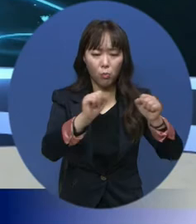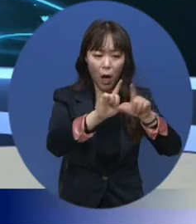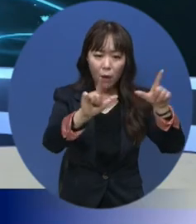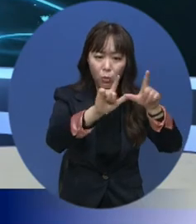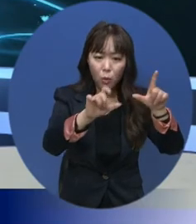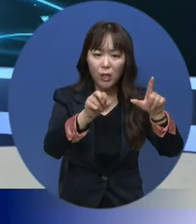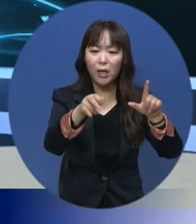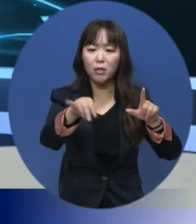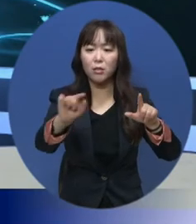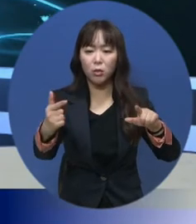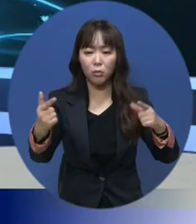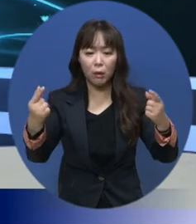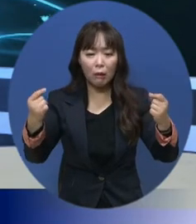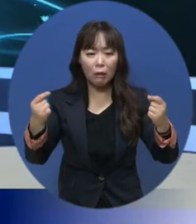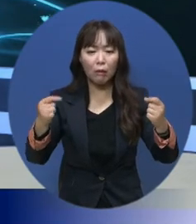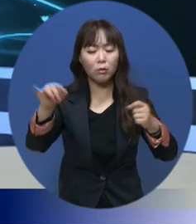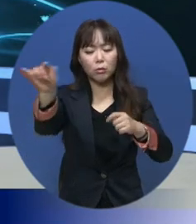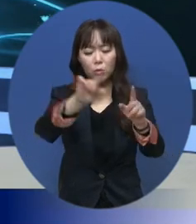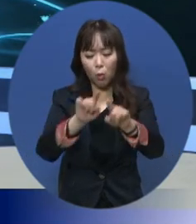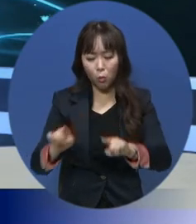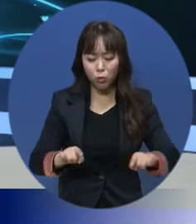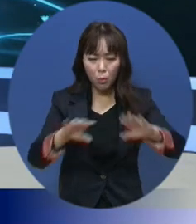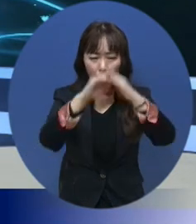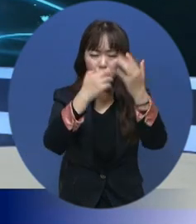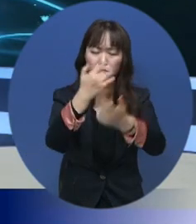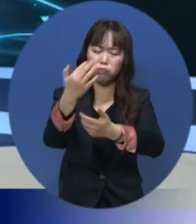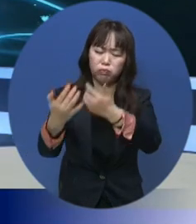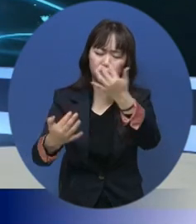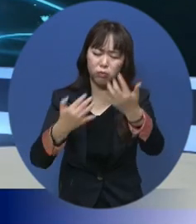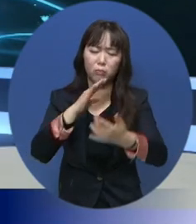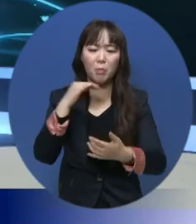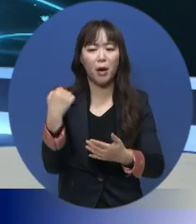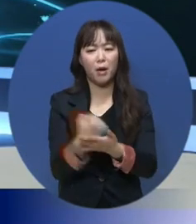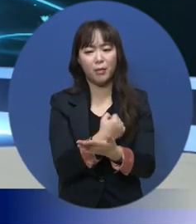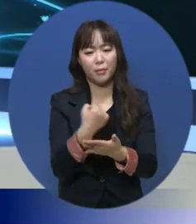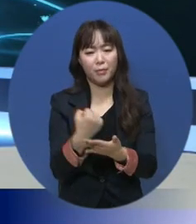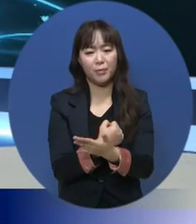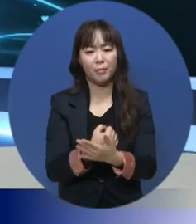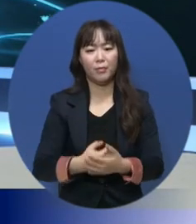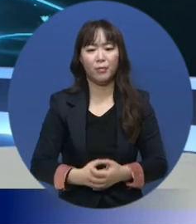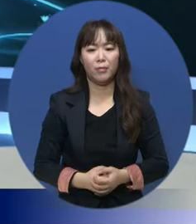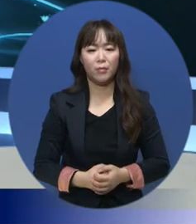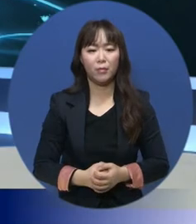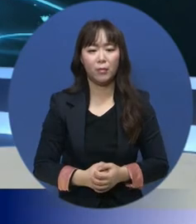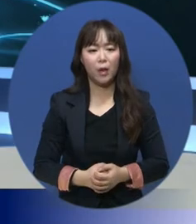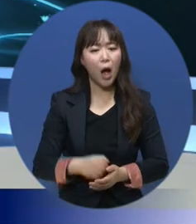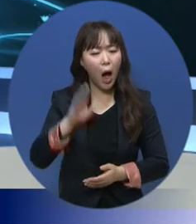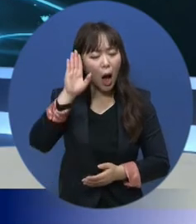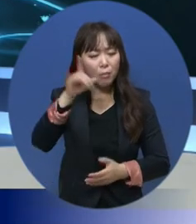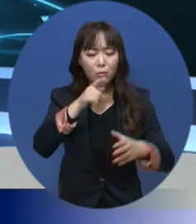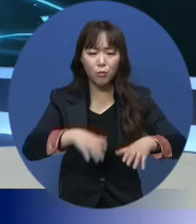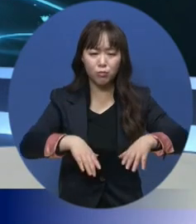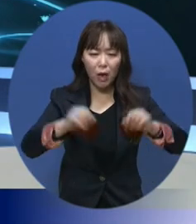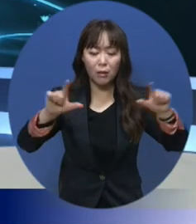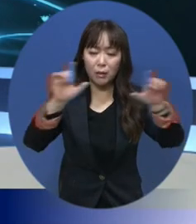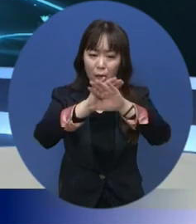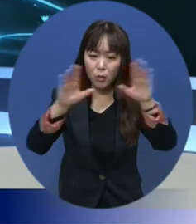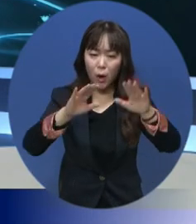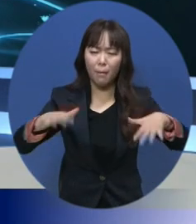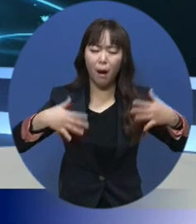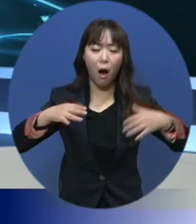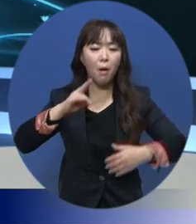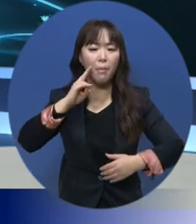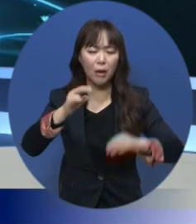안동과 예천 등 전국 곳곳이 제 터 비로 변해 안타까움을 자아냈는데요 앞으로도 건조한 날씨와 강한